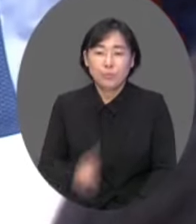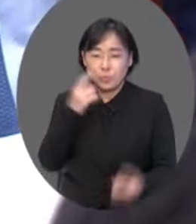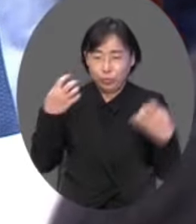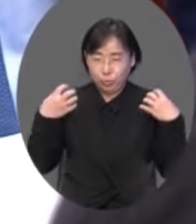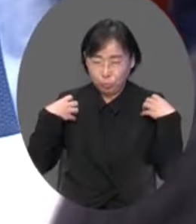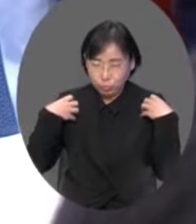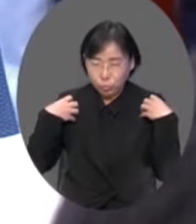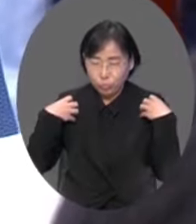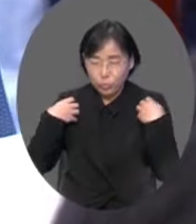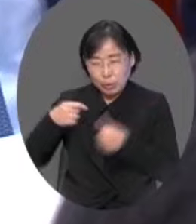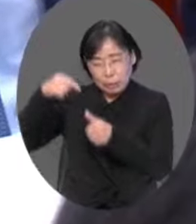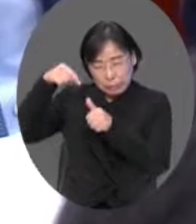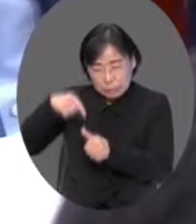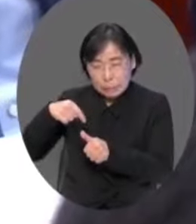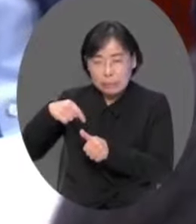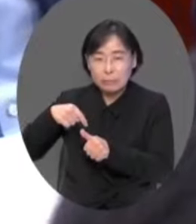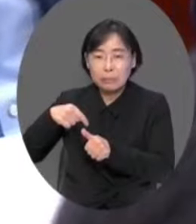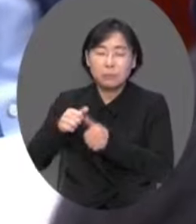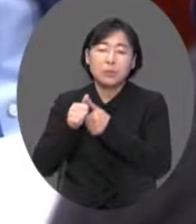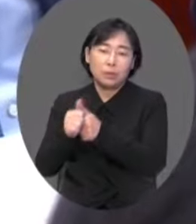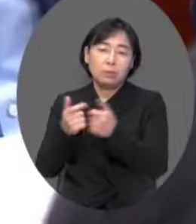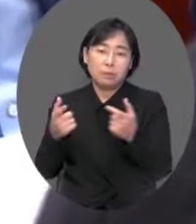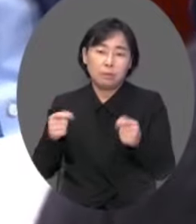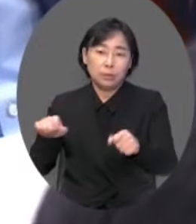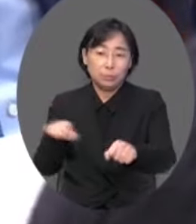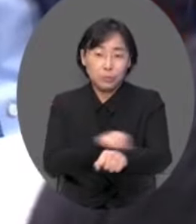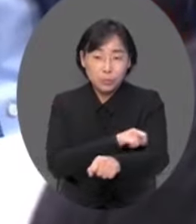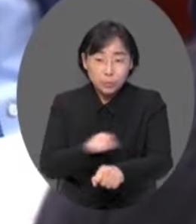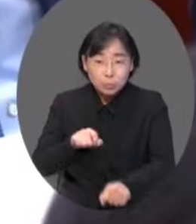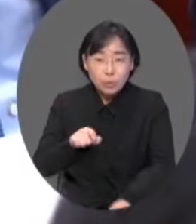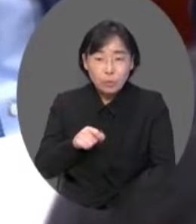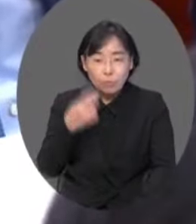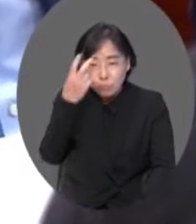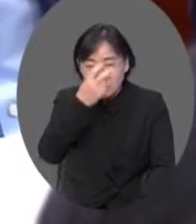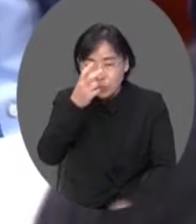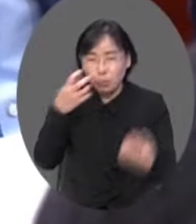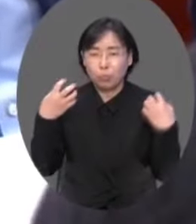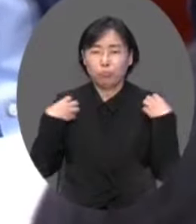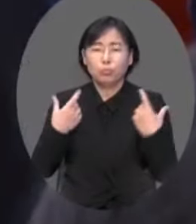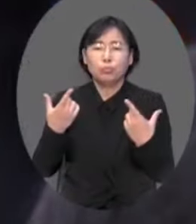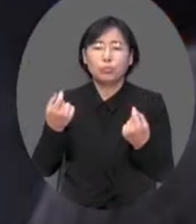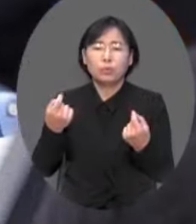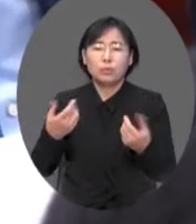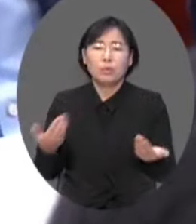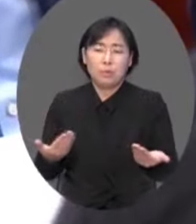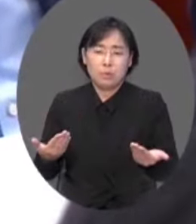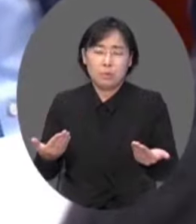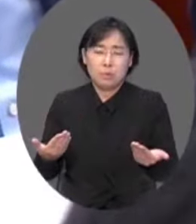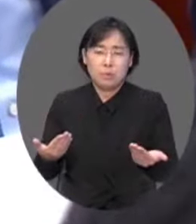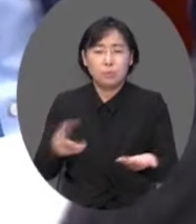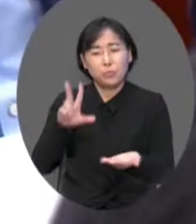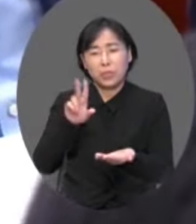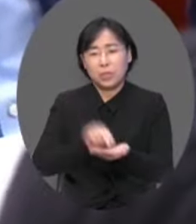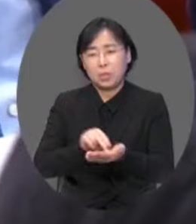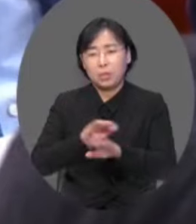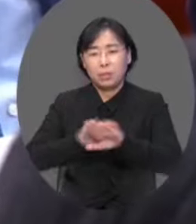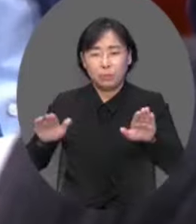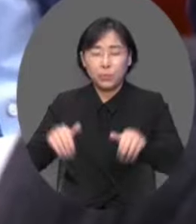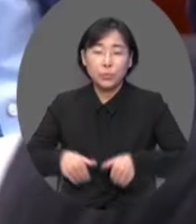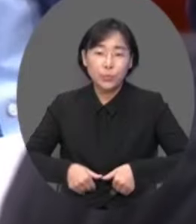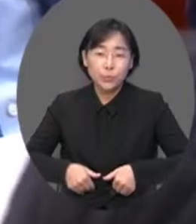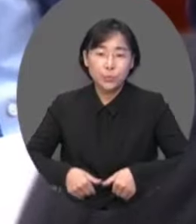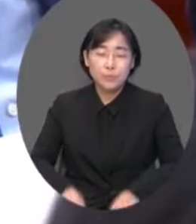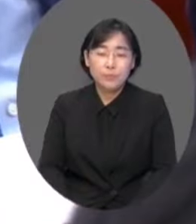있습니다. 방통위는 특별수사본부로 전락했습니다. 이걸 해소해야 합니다.